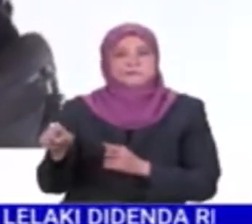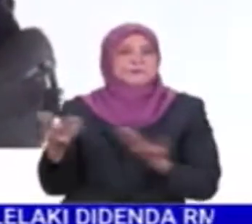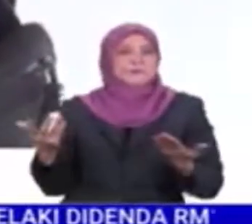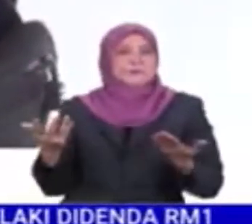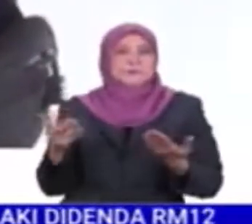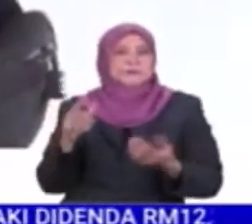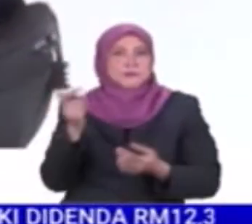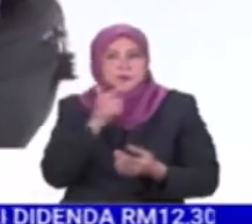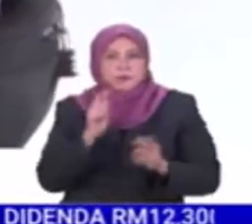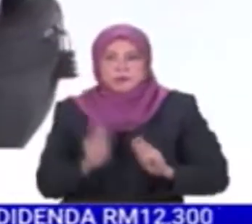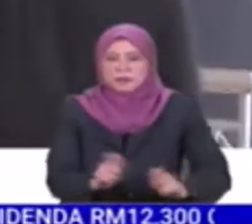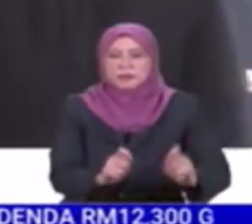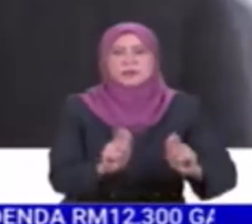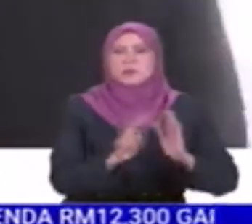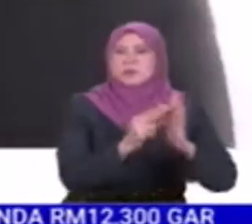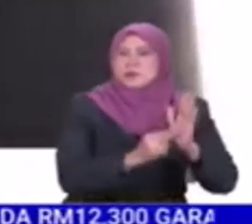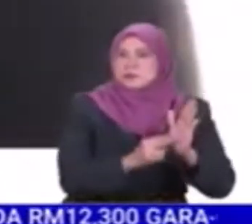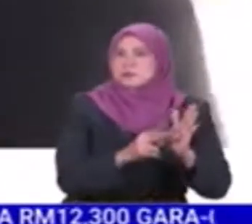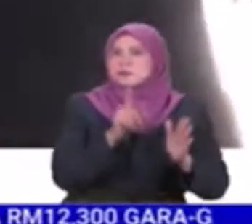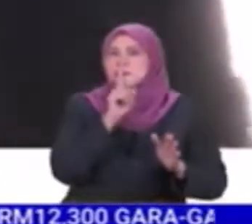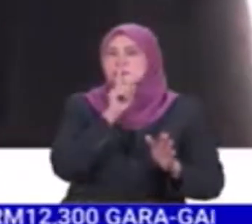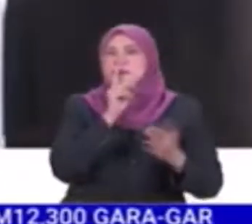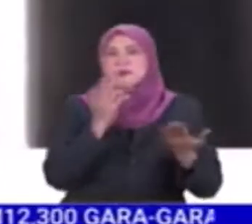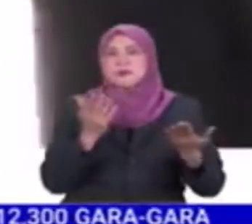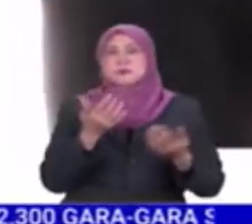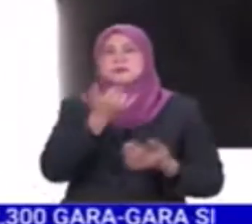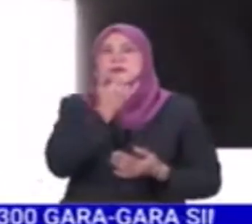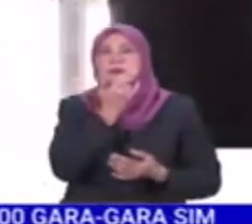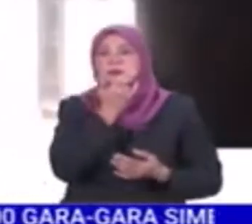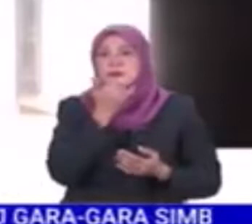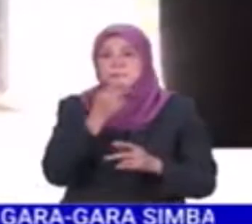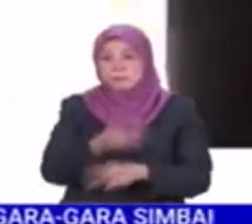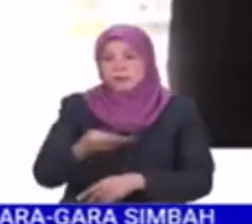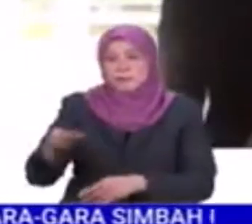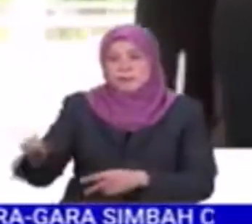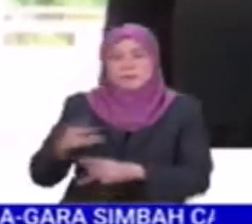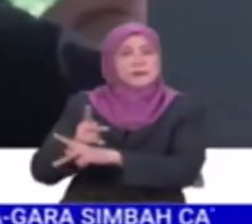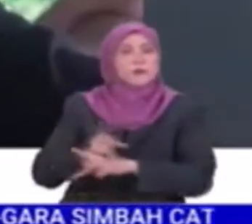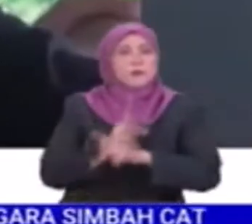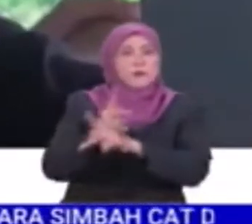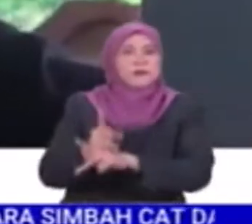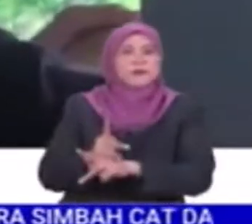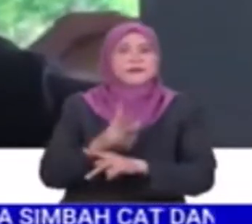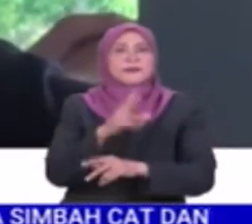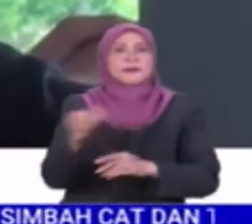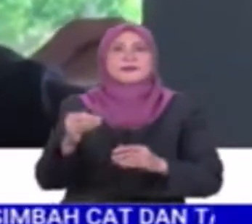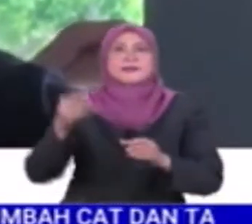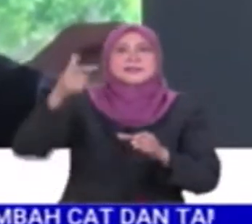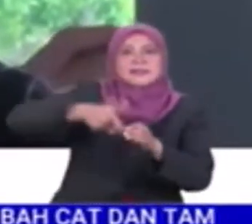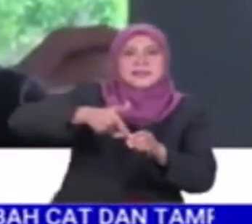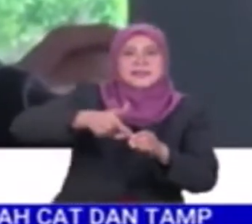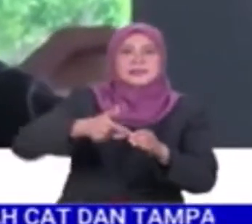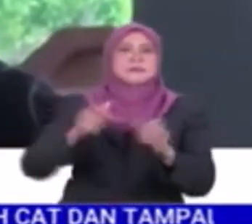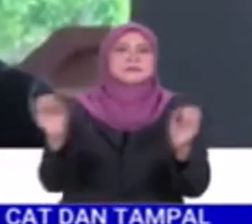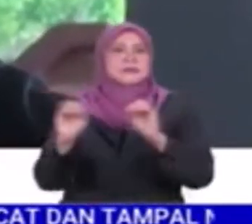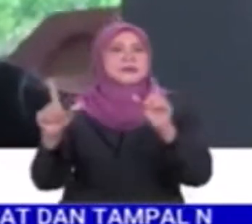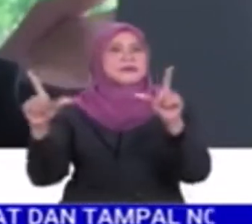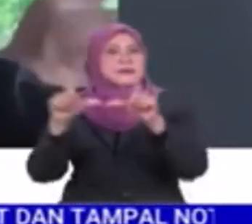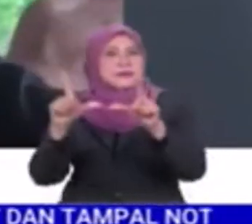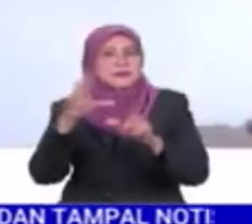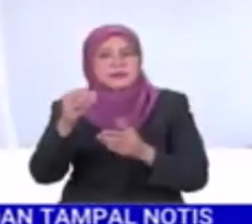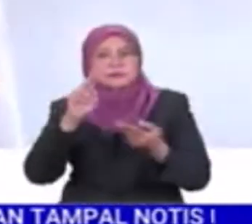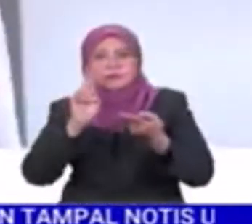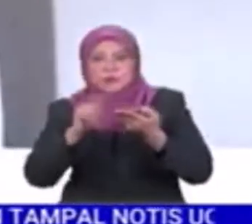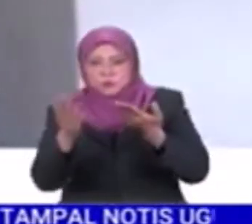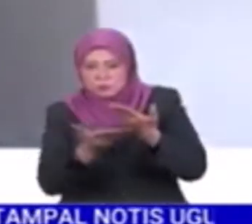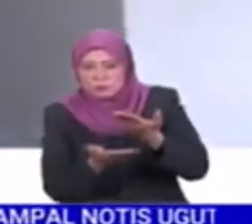tidak mengambil tindakan undang-undang atas kesalahan memiliki barang kawalan iaitu diesel bersubsidi tanpa permit dan dokumentasi